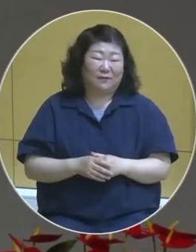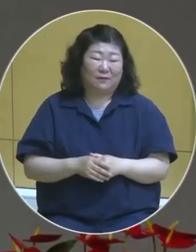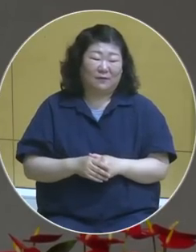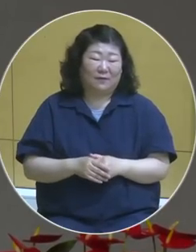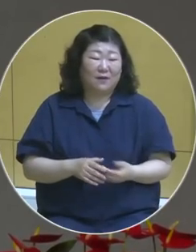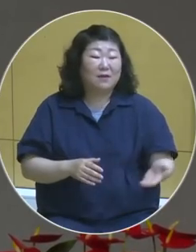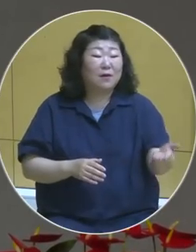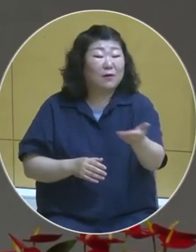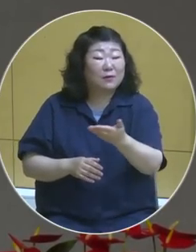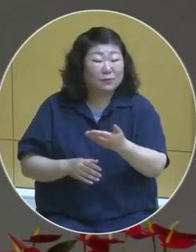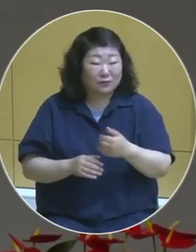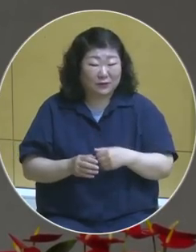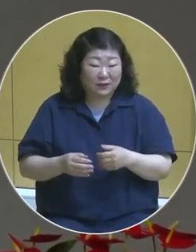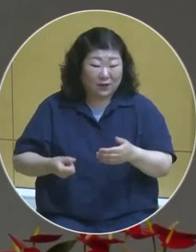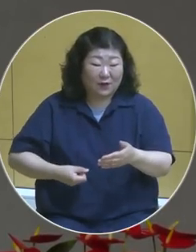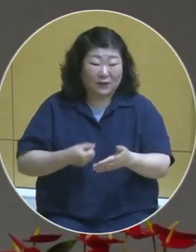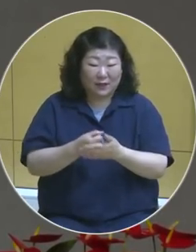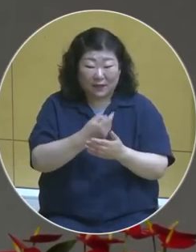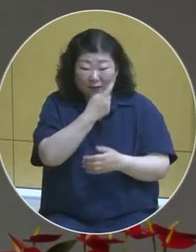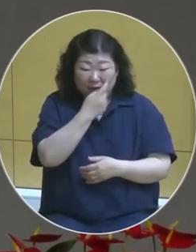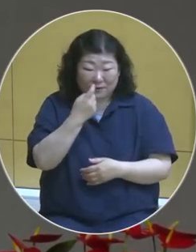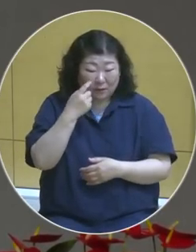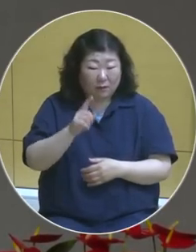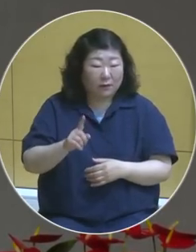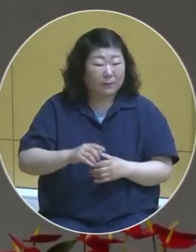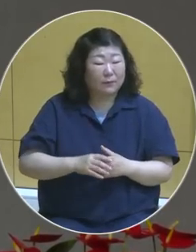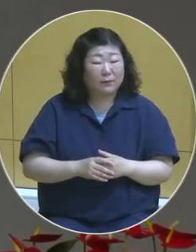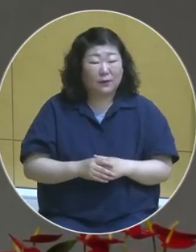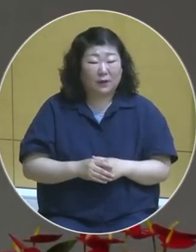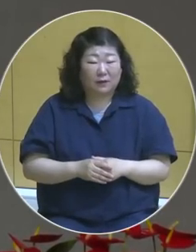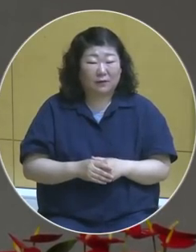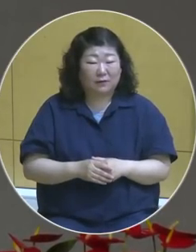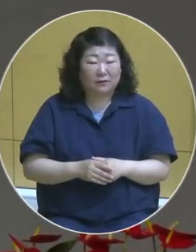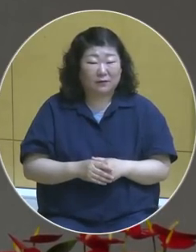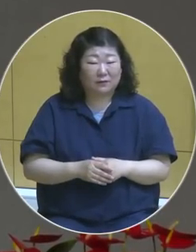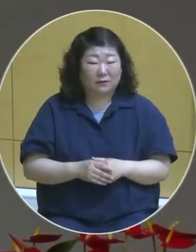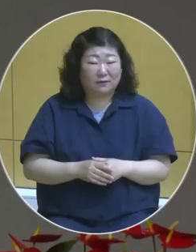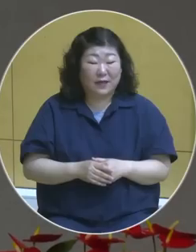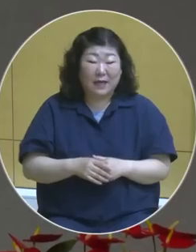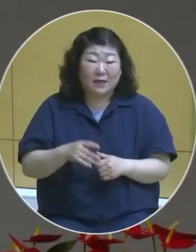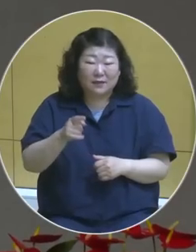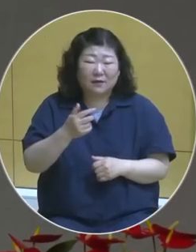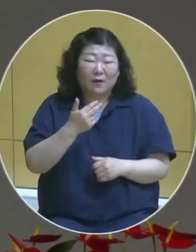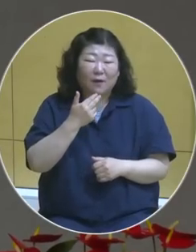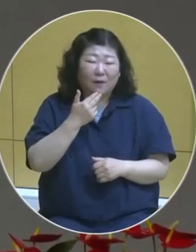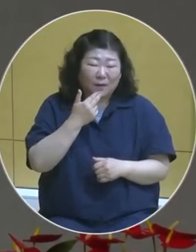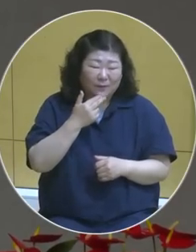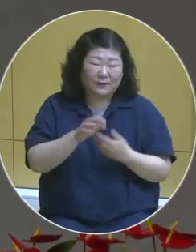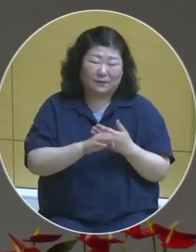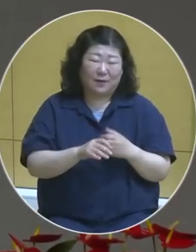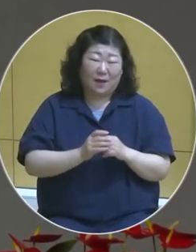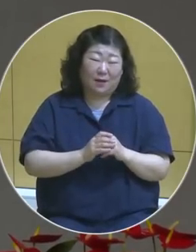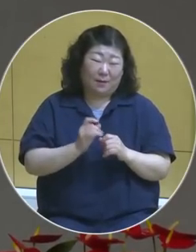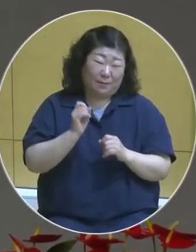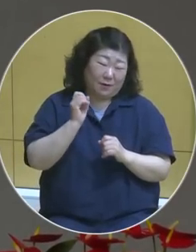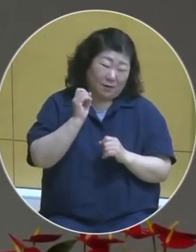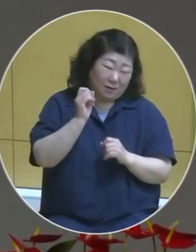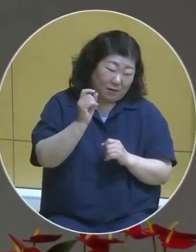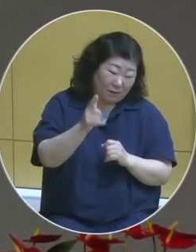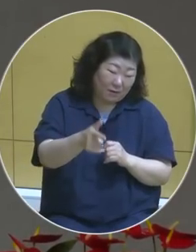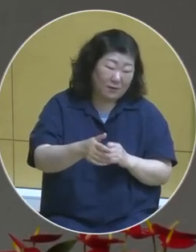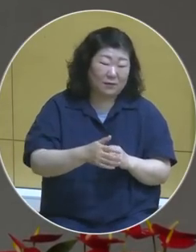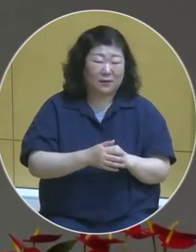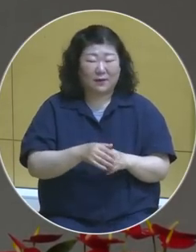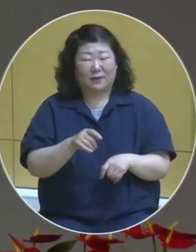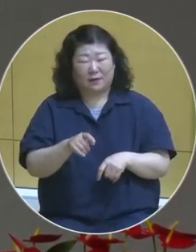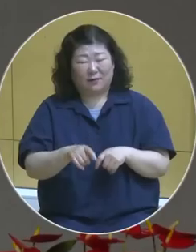증거가 무엇입니까? 구체적으로 한번 생각해 보십시오. 그거 없으면 여러분은 먼 거리를 지금도 가고